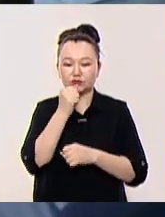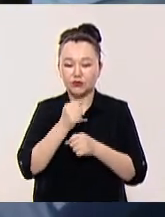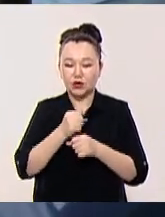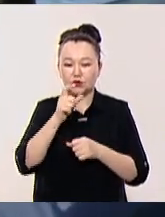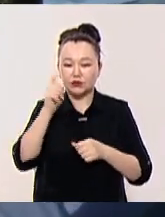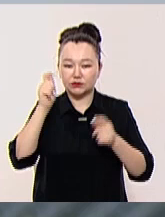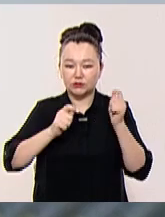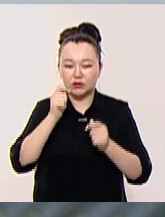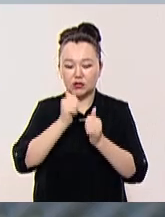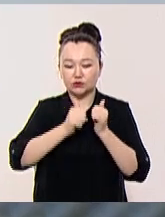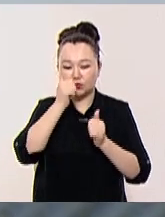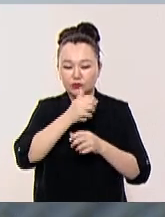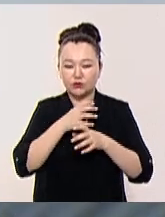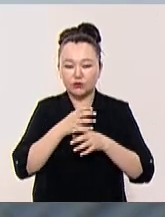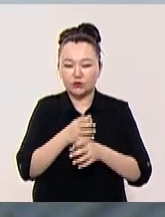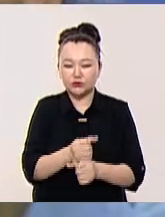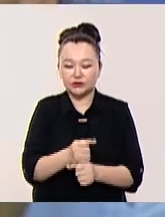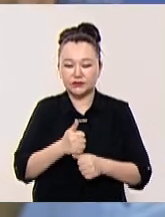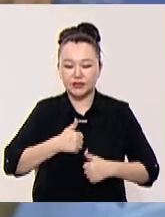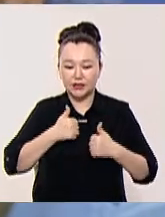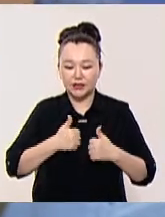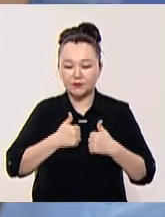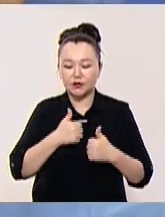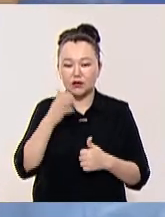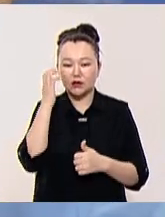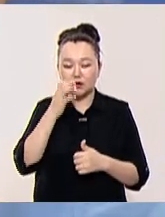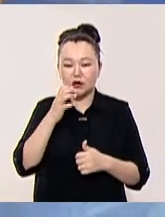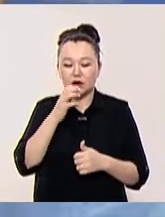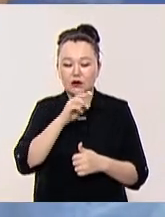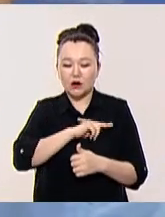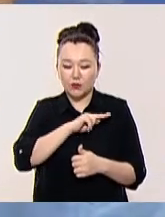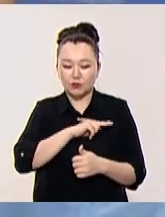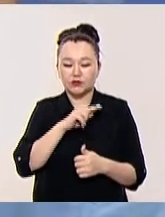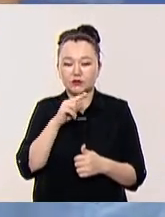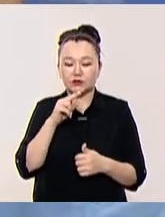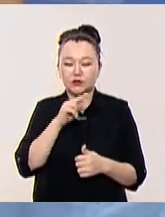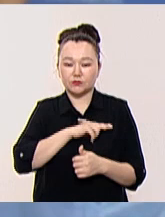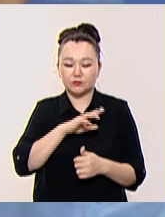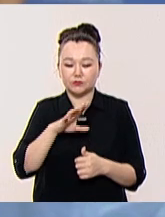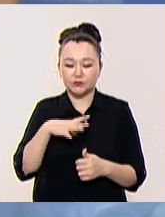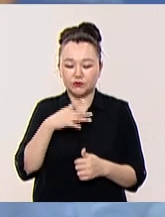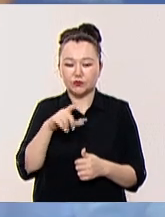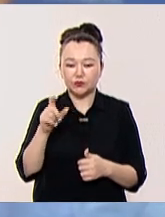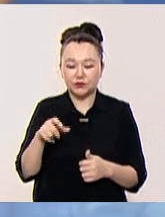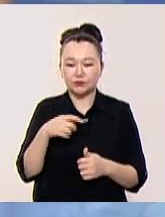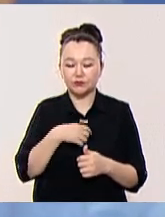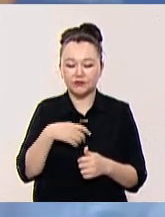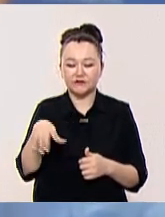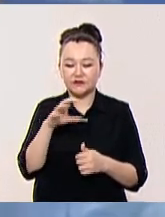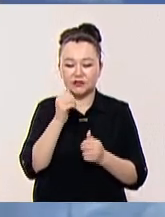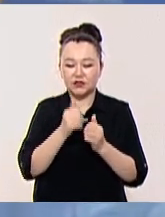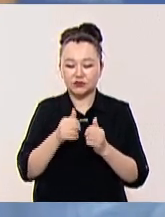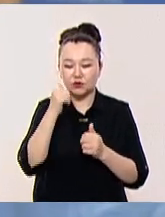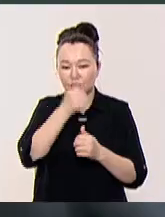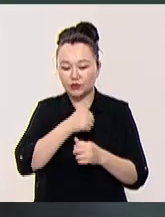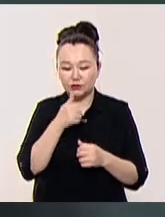мигранттарды жыл сайын қысқартып жатырмыз деді. Қара жұмыс істеуге былай айтқанда жұмыс істейтінде. Осыларды біз мысалы қысқартып келе жатырмыз. Жыл сайын қысқартып келе